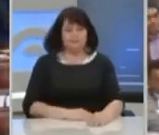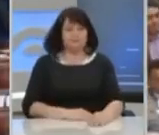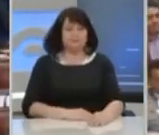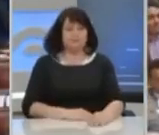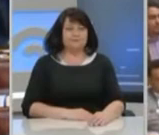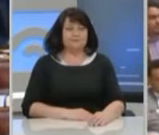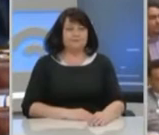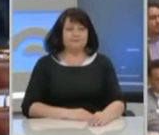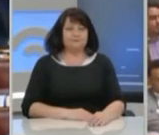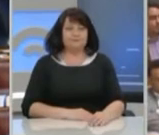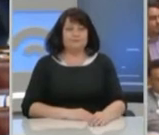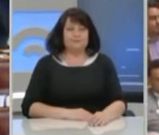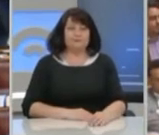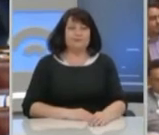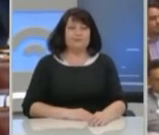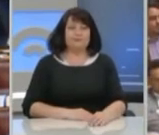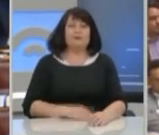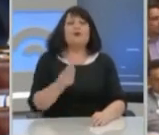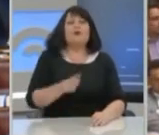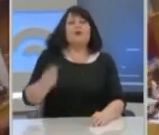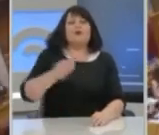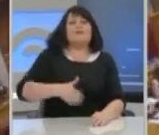Το πλέον όμως φεδρό,